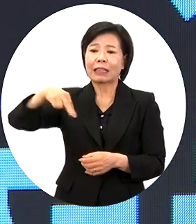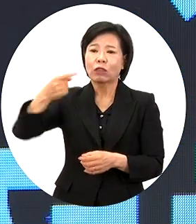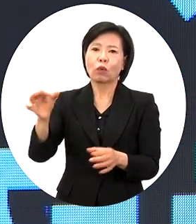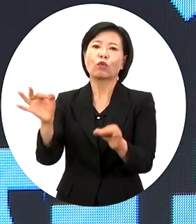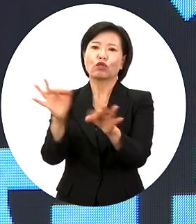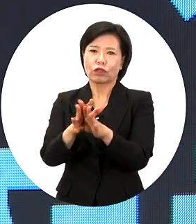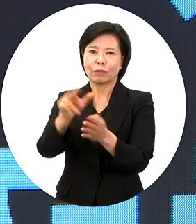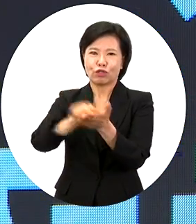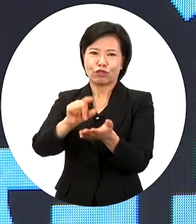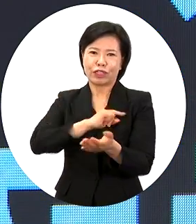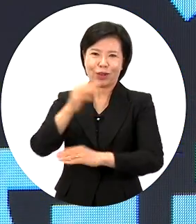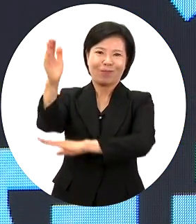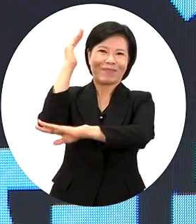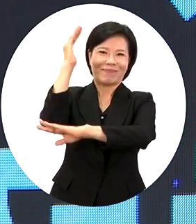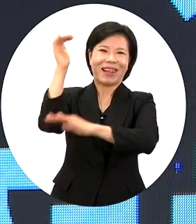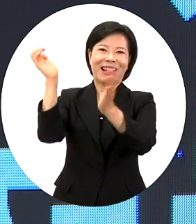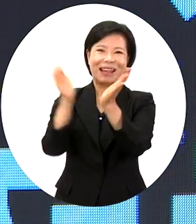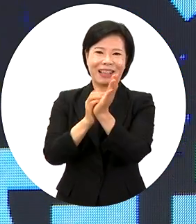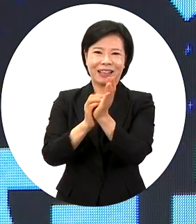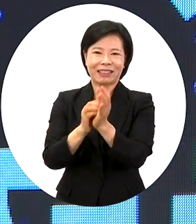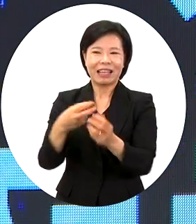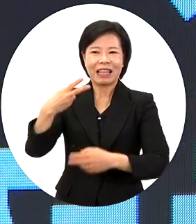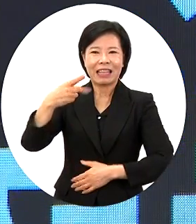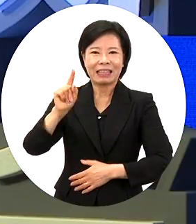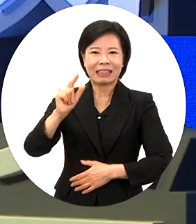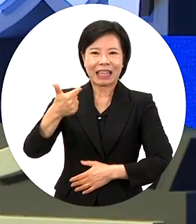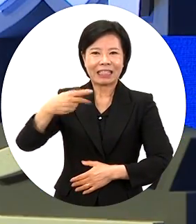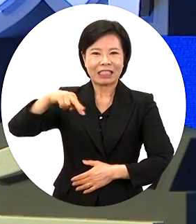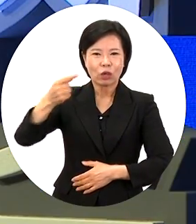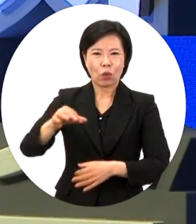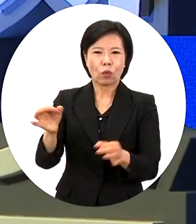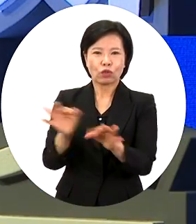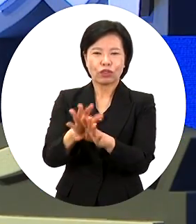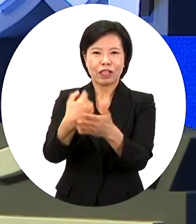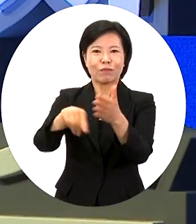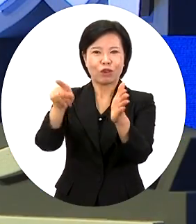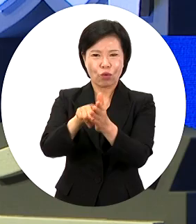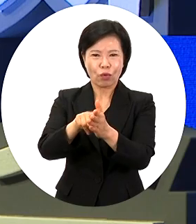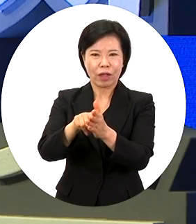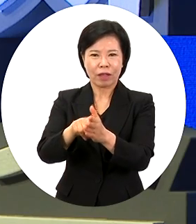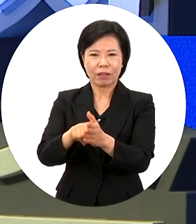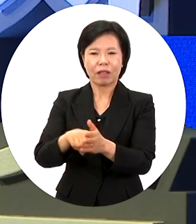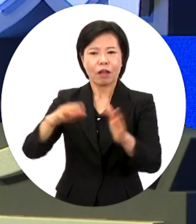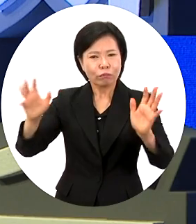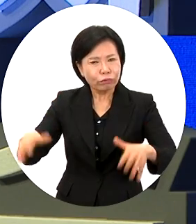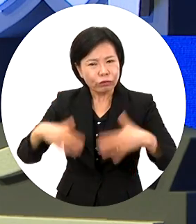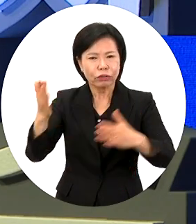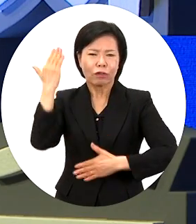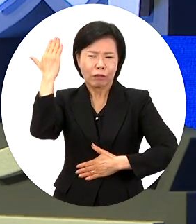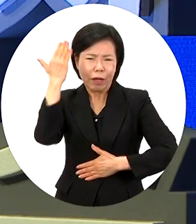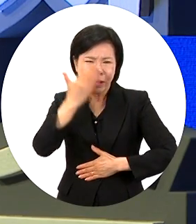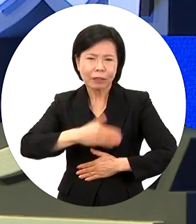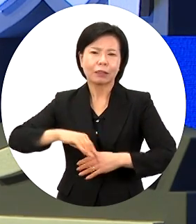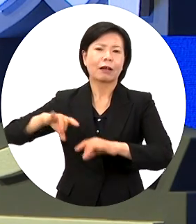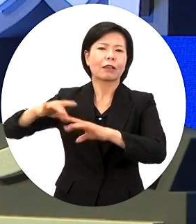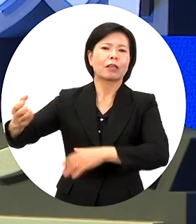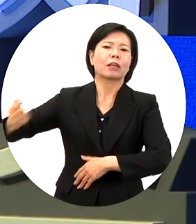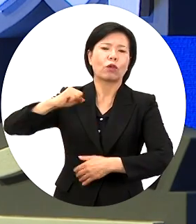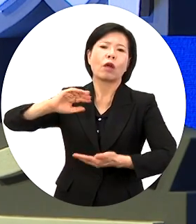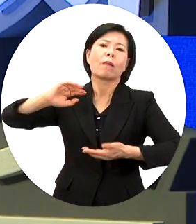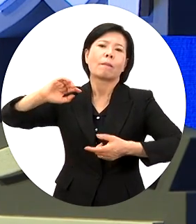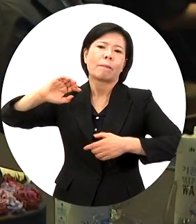도시 제주를 주제로 발표했는데요. 탄소 중립을 위해서는 화석 연료 기반 에너지를 풍력 등